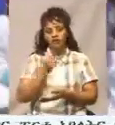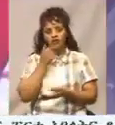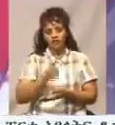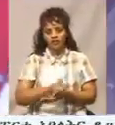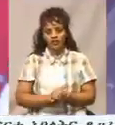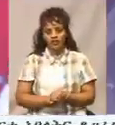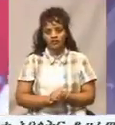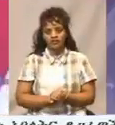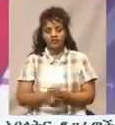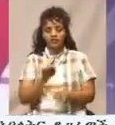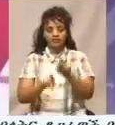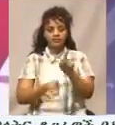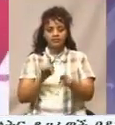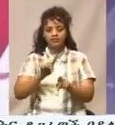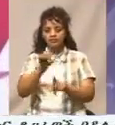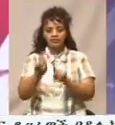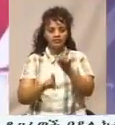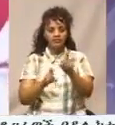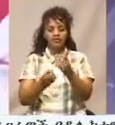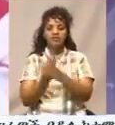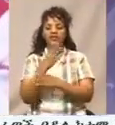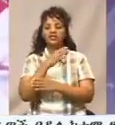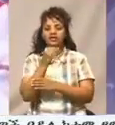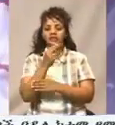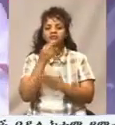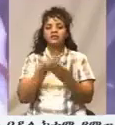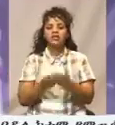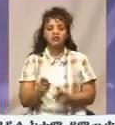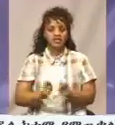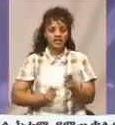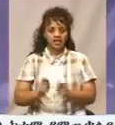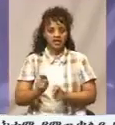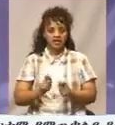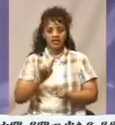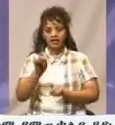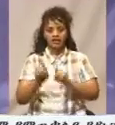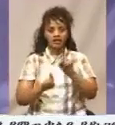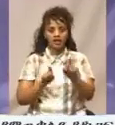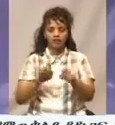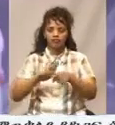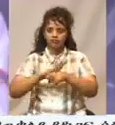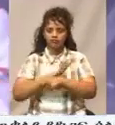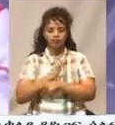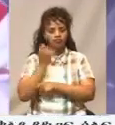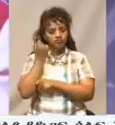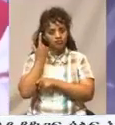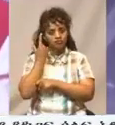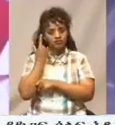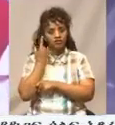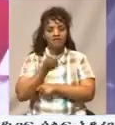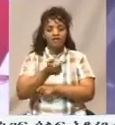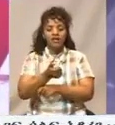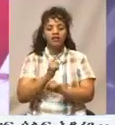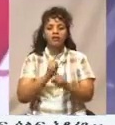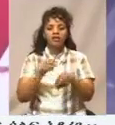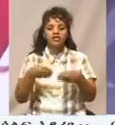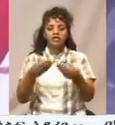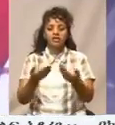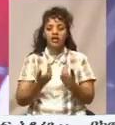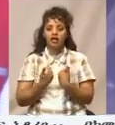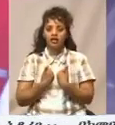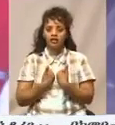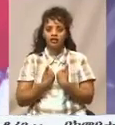ብለዋል። ህብረተሰቡ የሚጠይቀውን የልማትና የመልካም አስተዳደር ጥያቄዎች በውኑ ተረድተው ፈጣን ምላሽ እየሰጠ